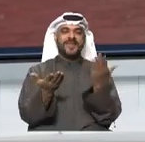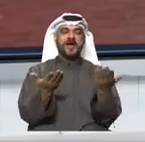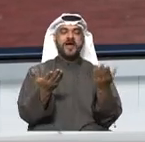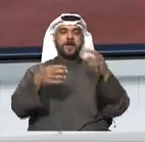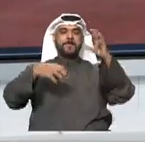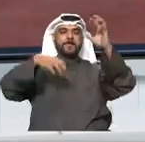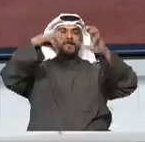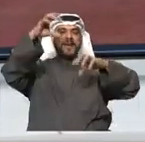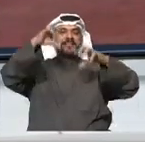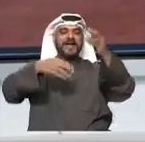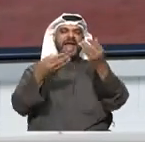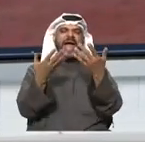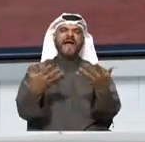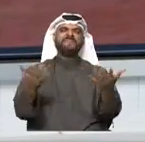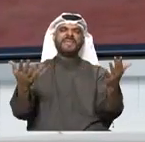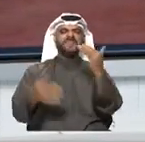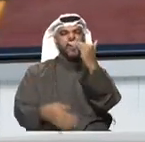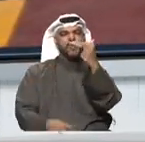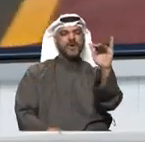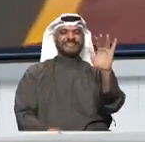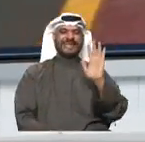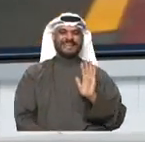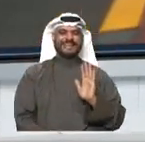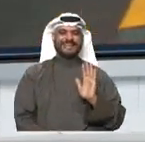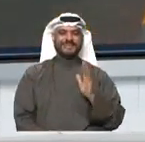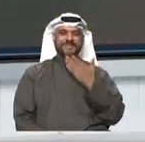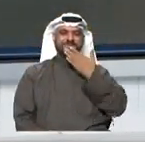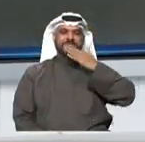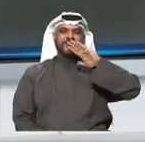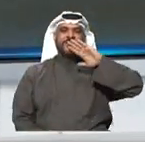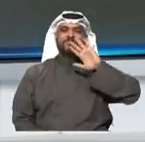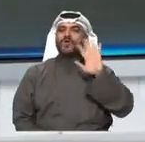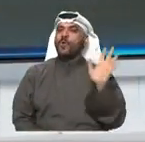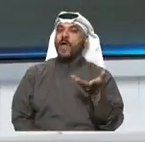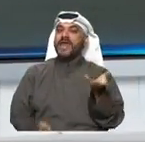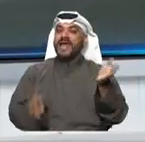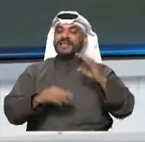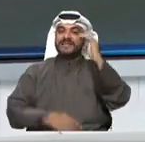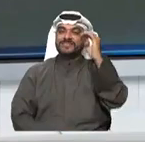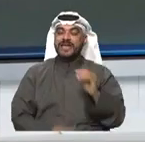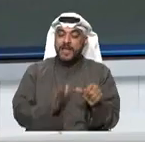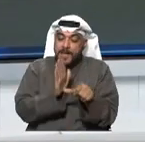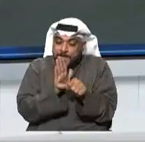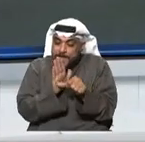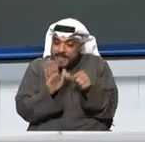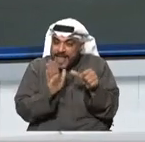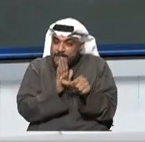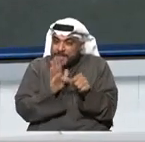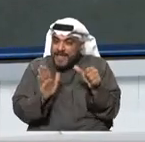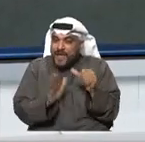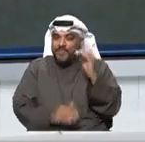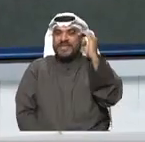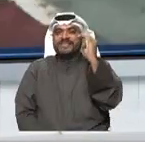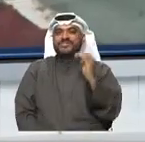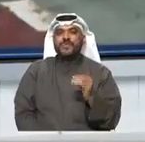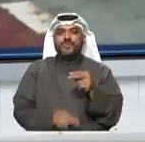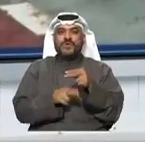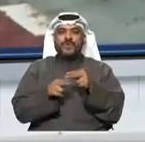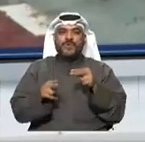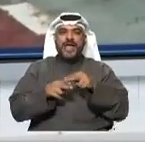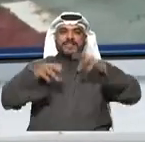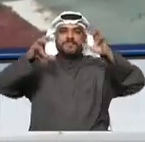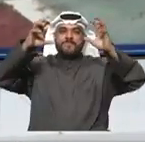مطرية كانت خفيفة إلى متوسطة خاصة على المناطق الجنوبية. بدأت في المناطق الجنوبية كانت أمطار خفيفة إلى